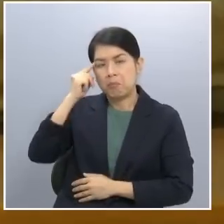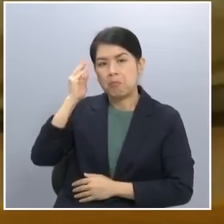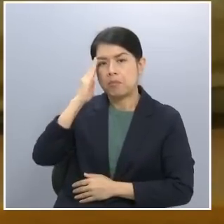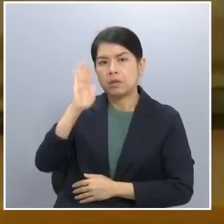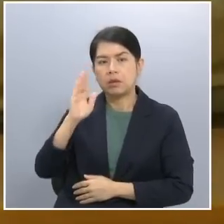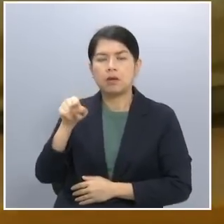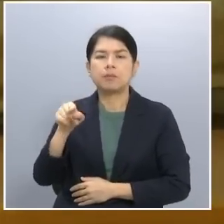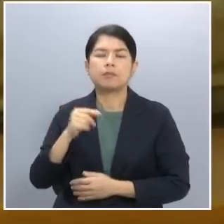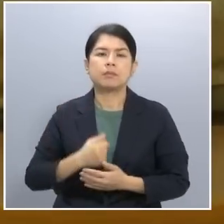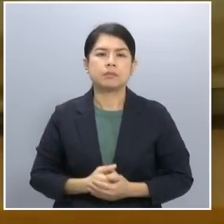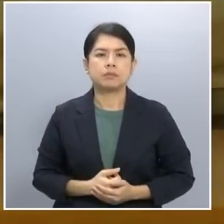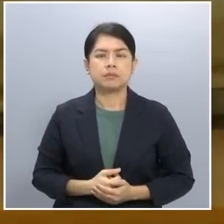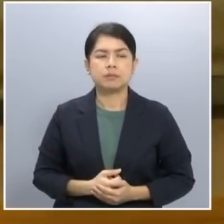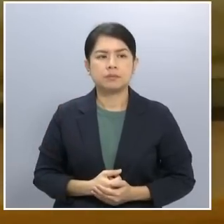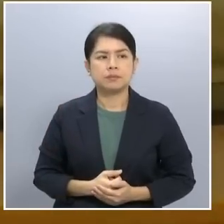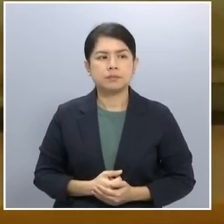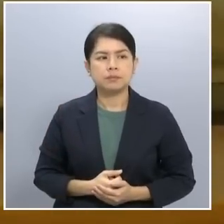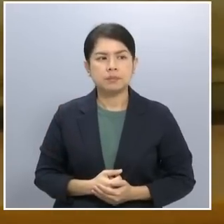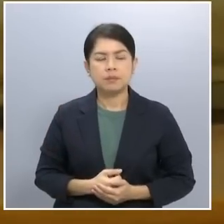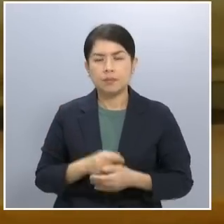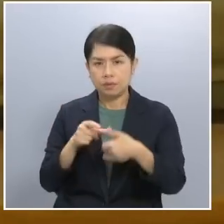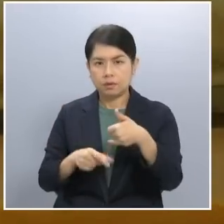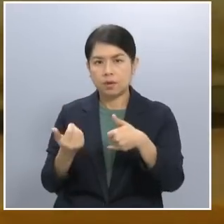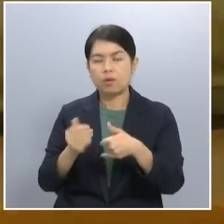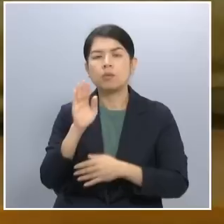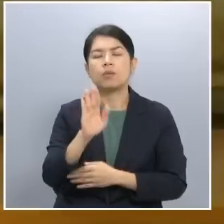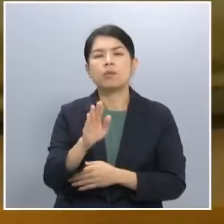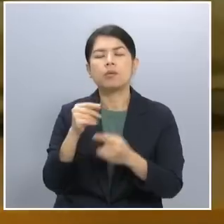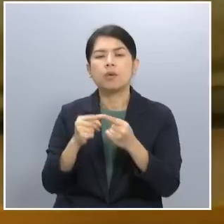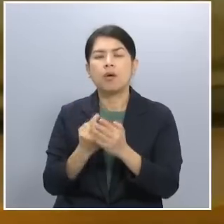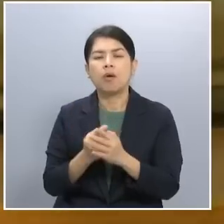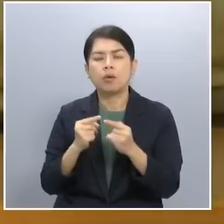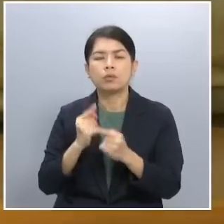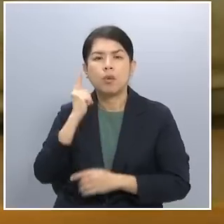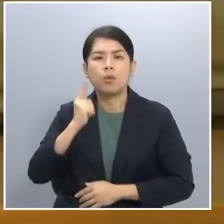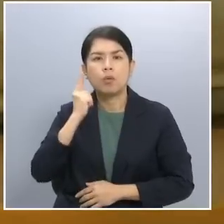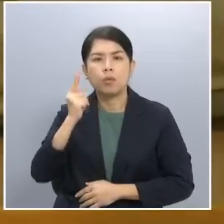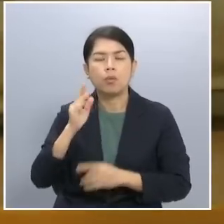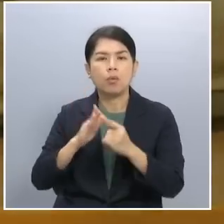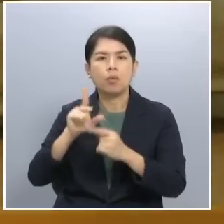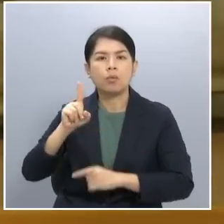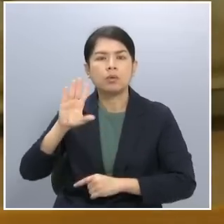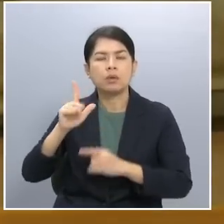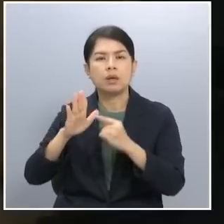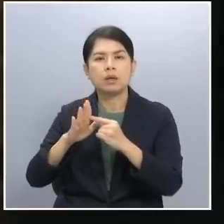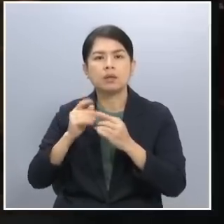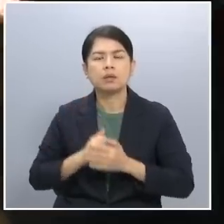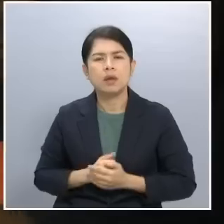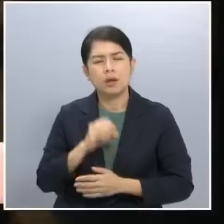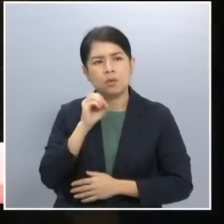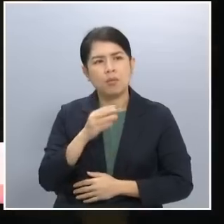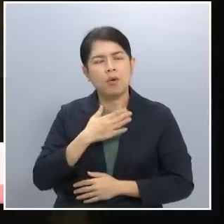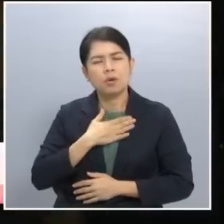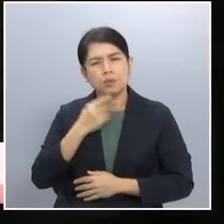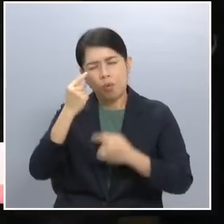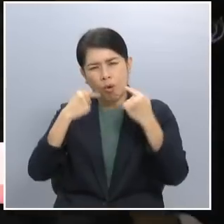เนี่ยฮะทางด้านลูกสาวของทางลุงเดชาเนี่ยก็ให้สัมภาษณ์กับผู้สื่อข่าวพร้อมกับร้องไห้สะอึกสะอื้นนะฮะโดยบอกว่าไม่รู้